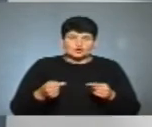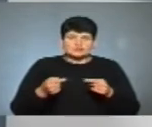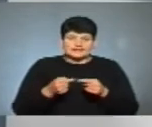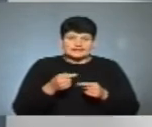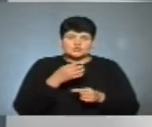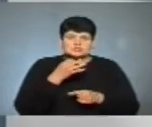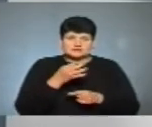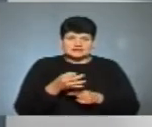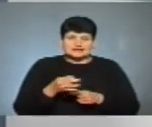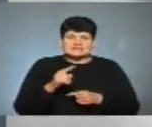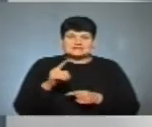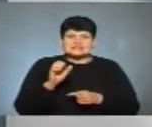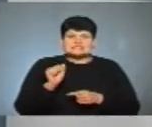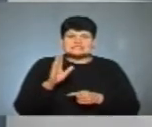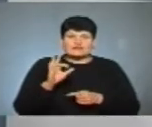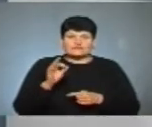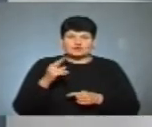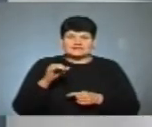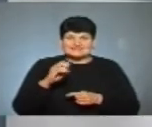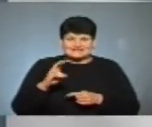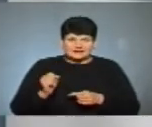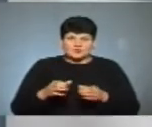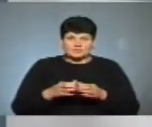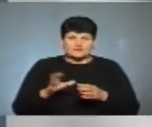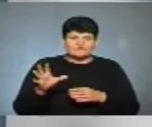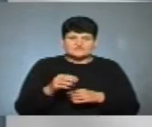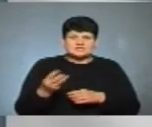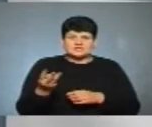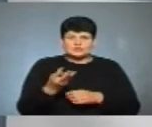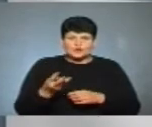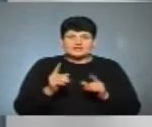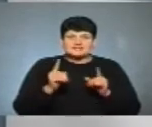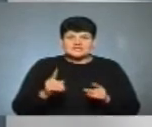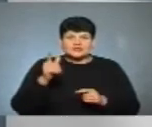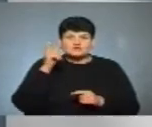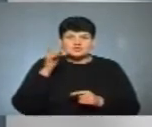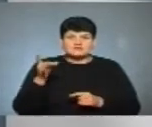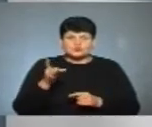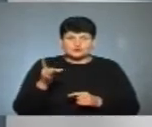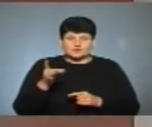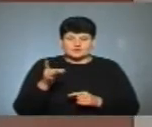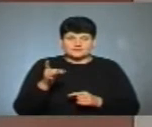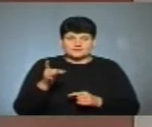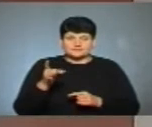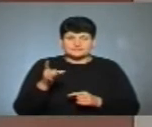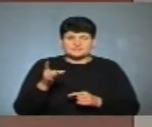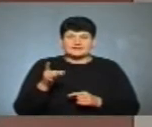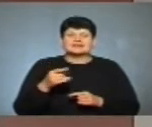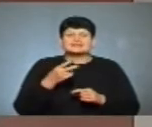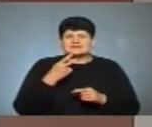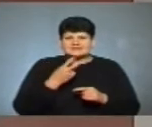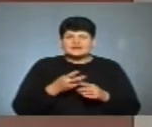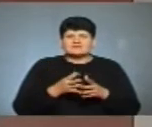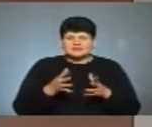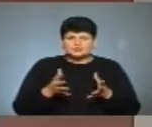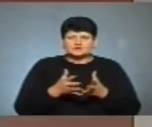скажу, Заводська громада. Всі троє тільки в Чортківському районі. От, ну, там розумієте? Теж видно, що завжди